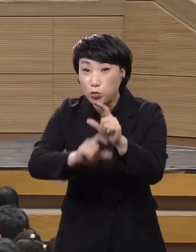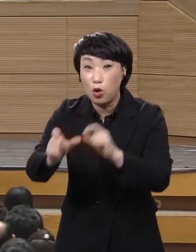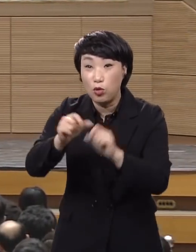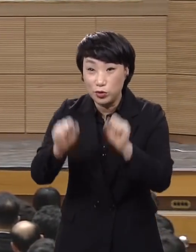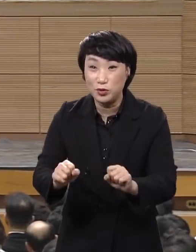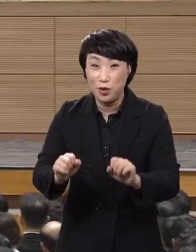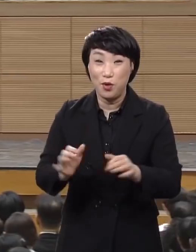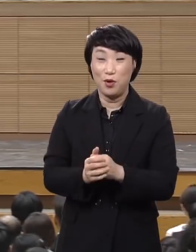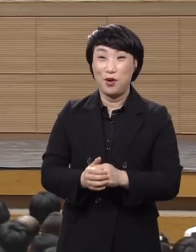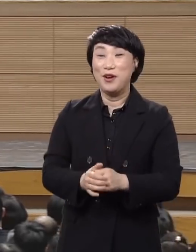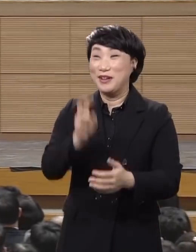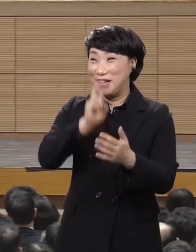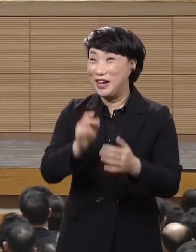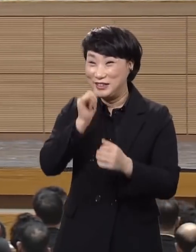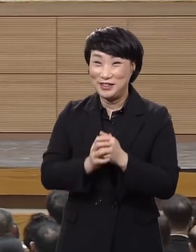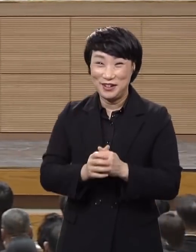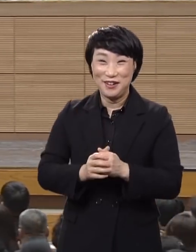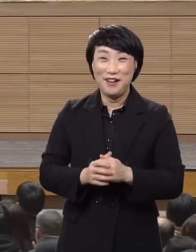환난과 비박